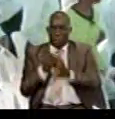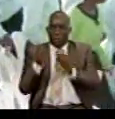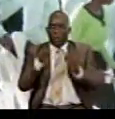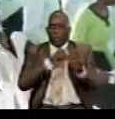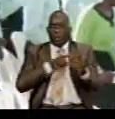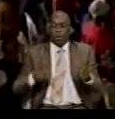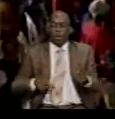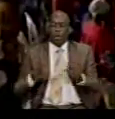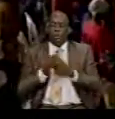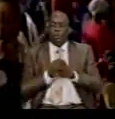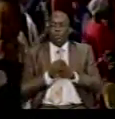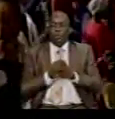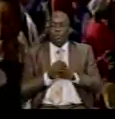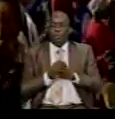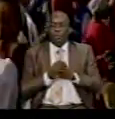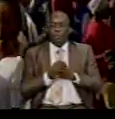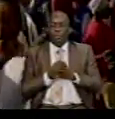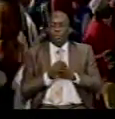remercie le Seigneur.